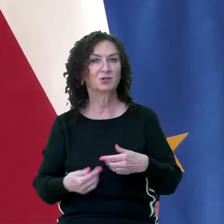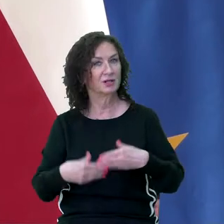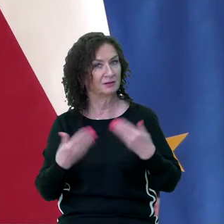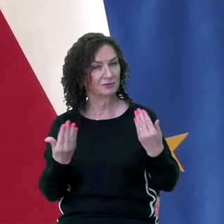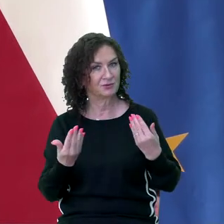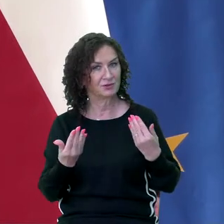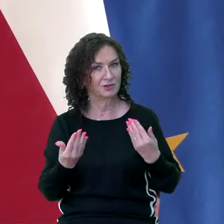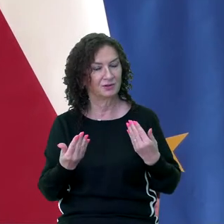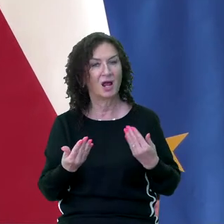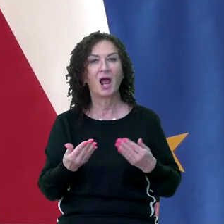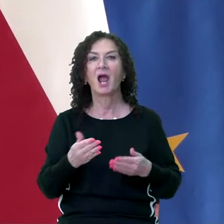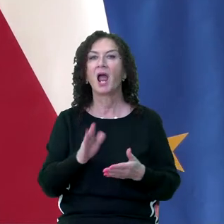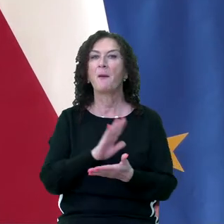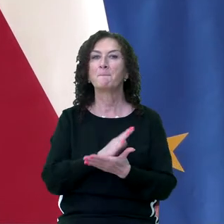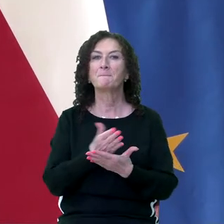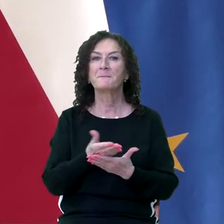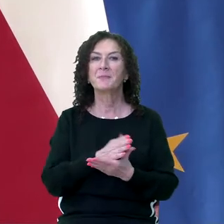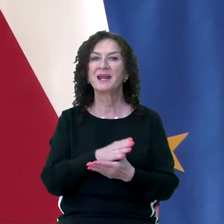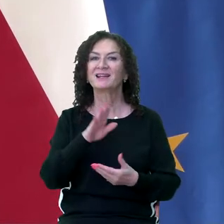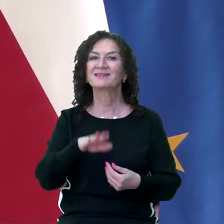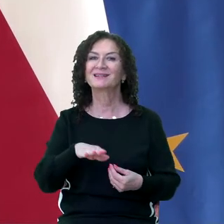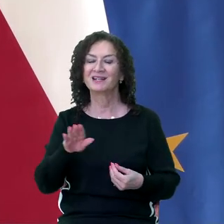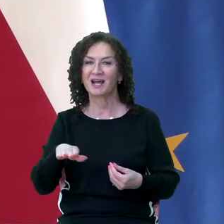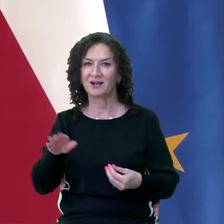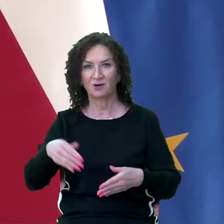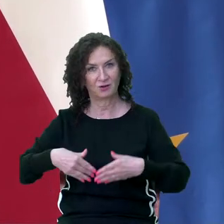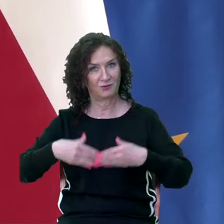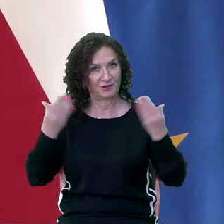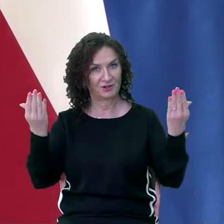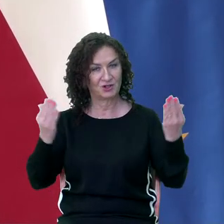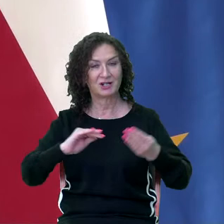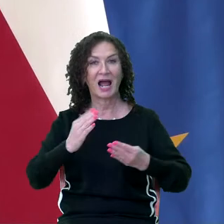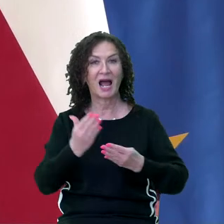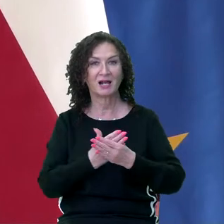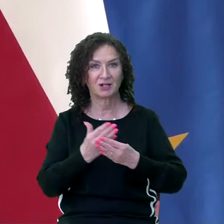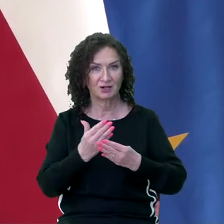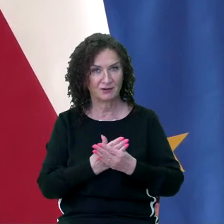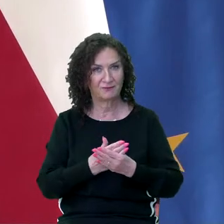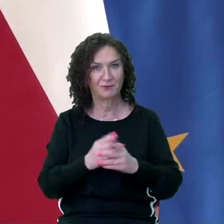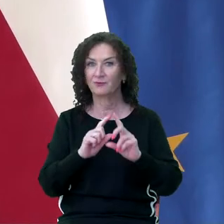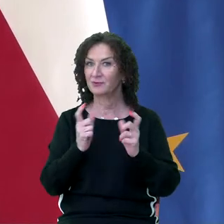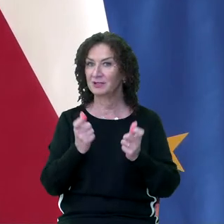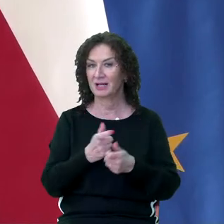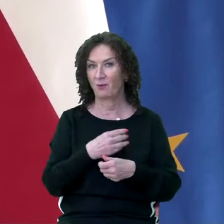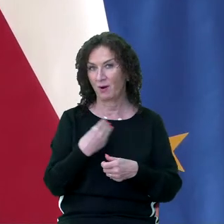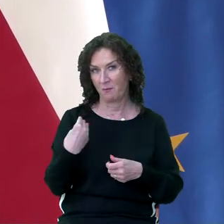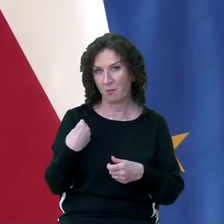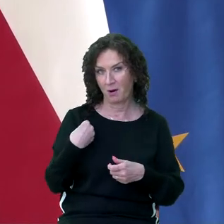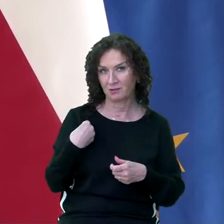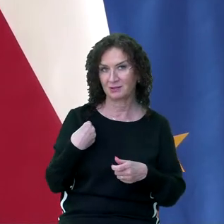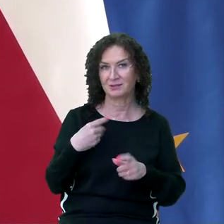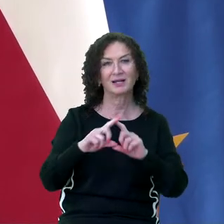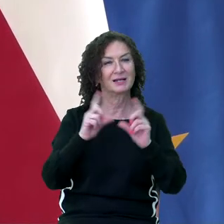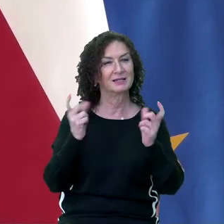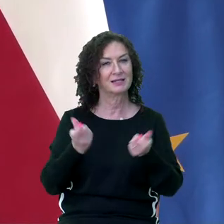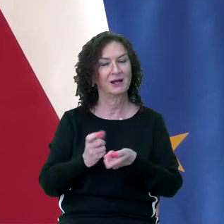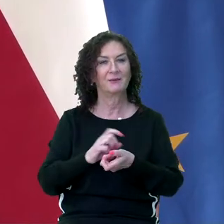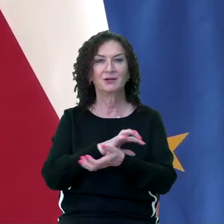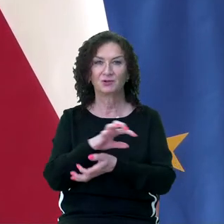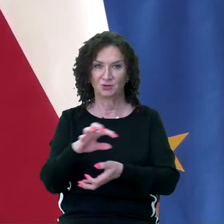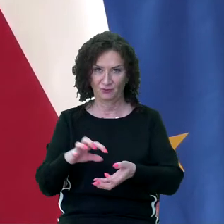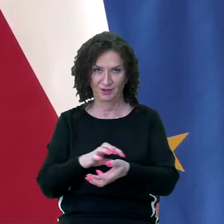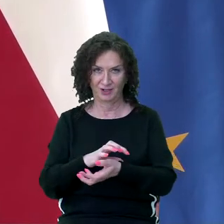Dnia Archiwów, bo jutro takie święto będziemy obchodzić w całej Polsce i w całym świecie, to serdecznie